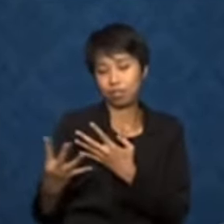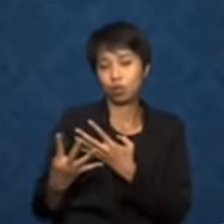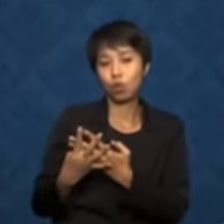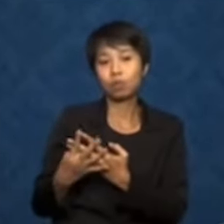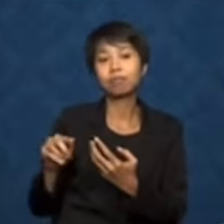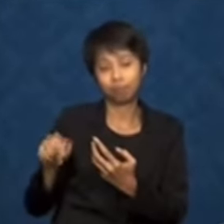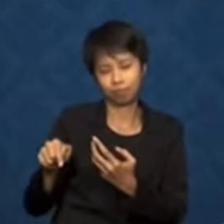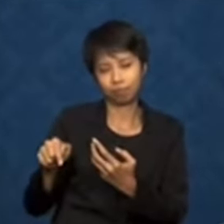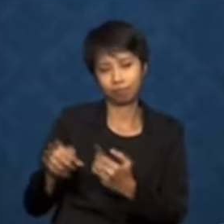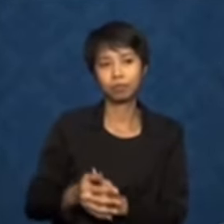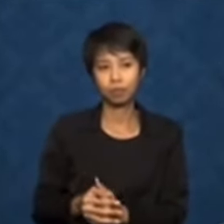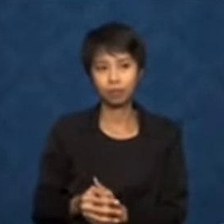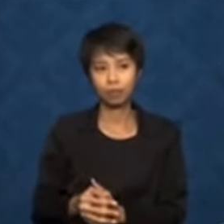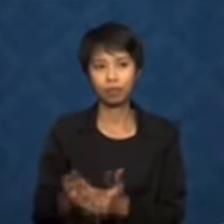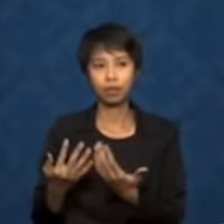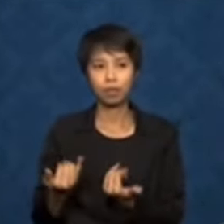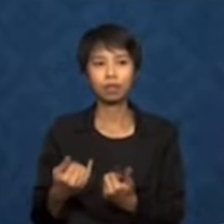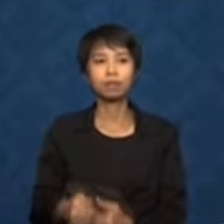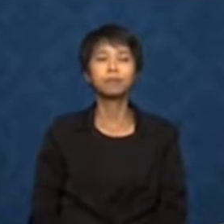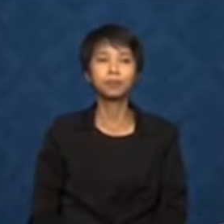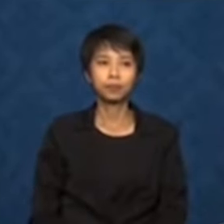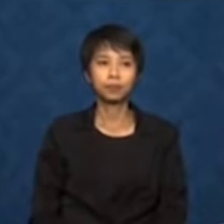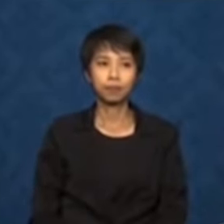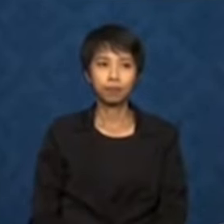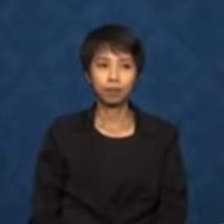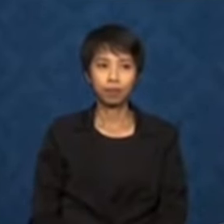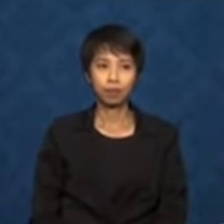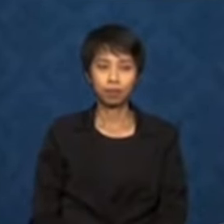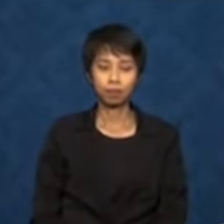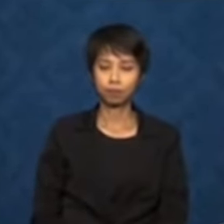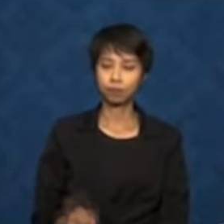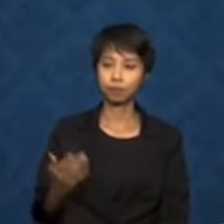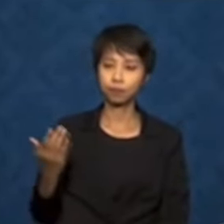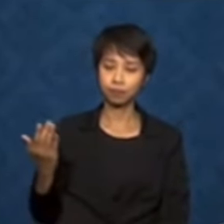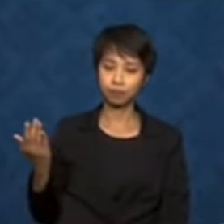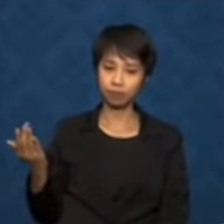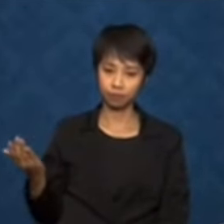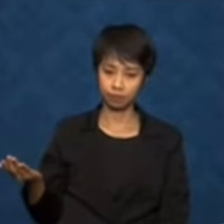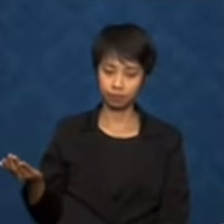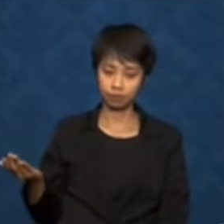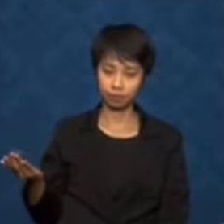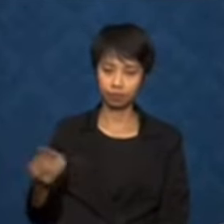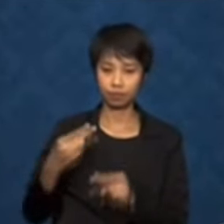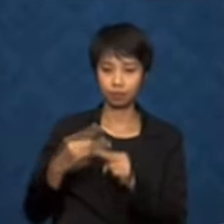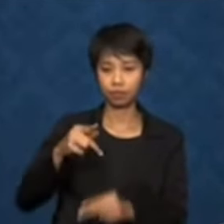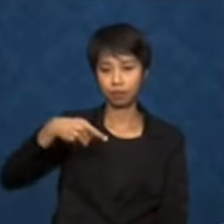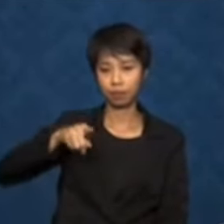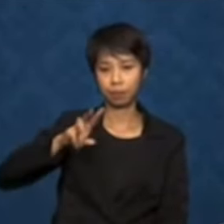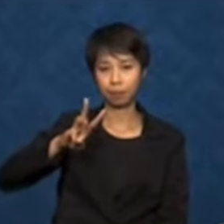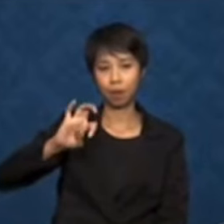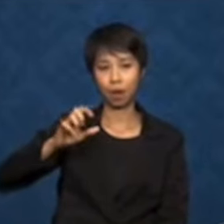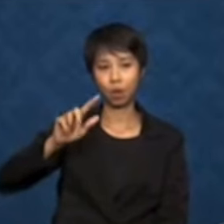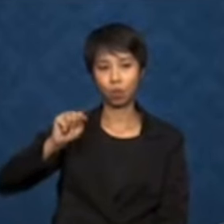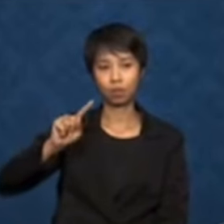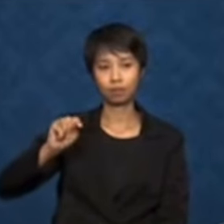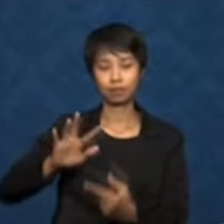ในระหว่างดำเนินการกับบุญยุติธรรมนะครับของคุณปวิตรากิจกิจครับ